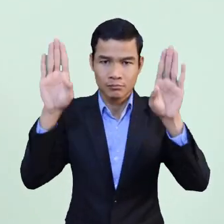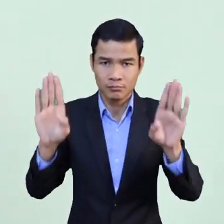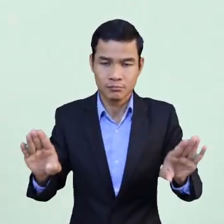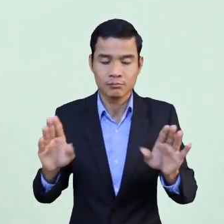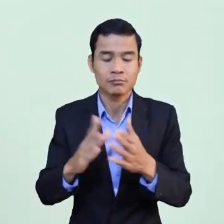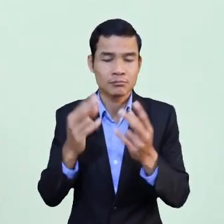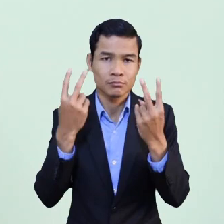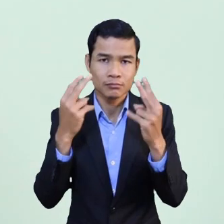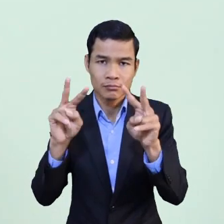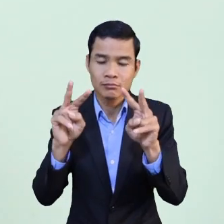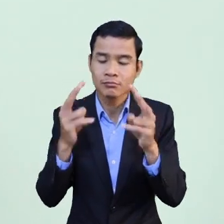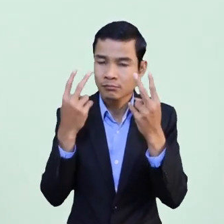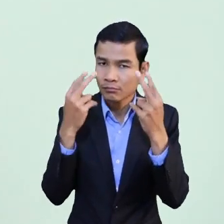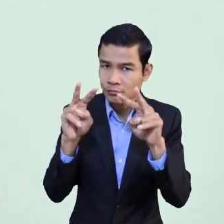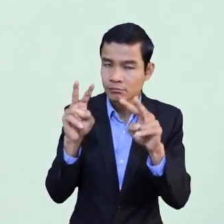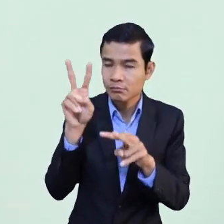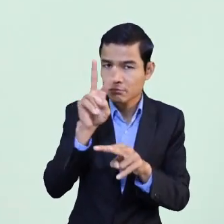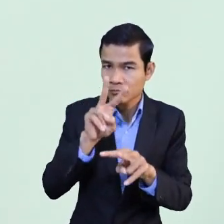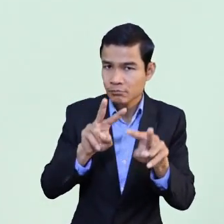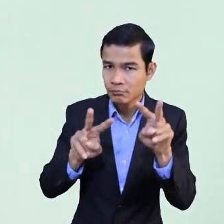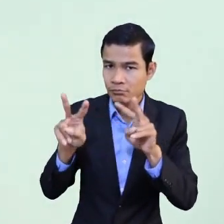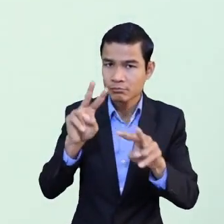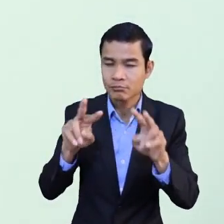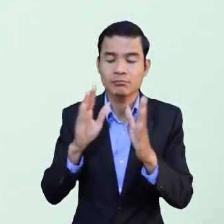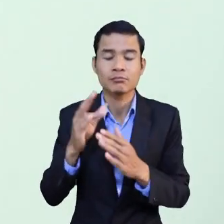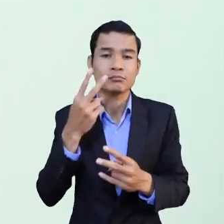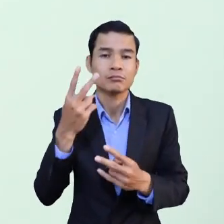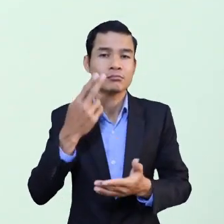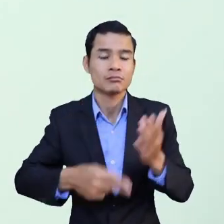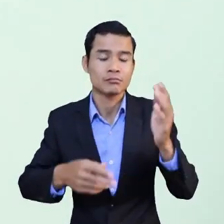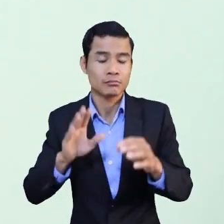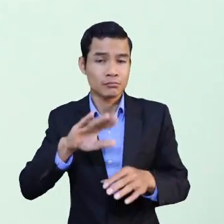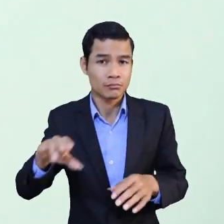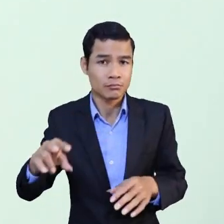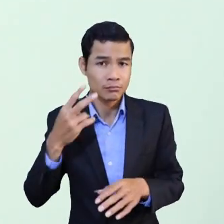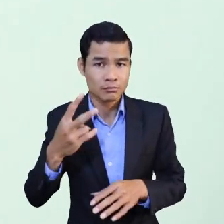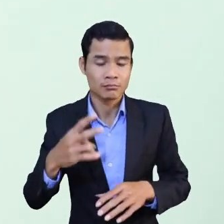អ្នកគ្រូតើកូនបានឃើញអ្វីខ្លះណា